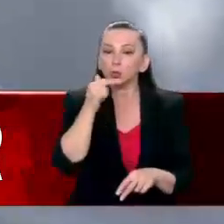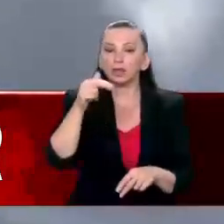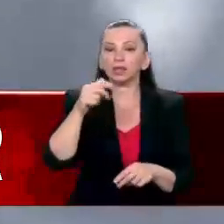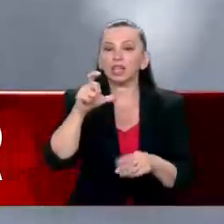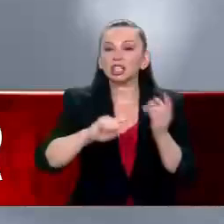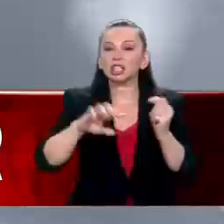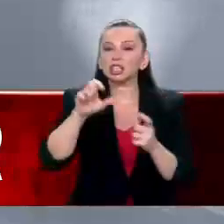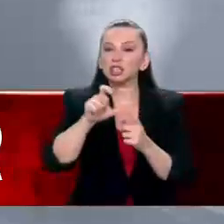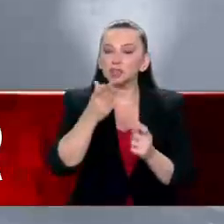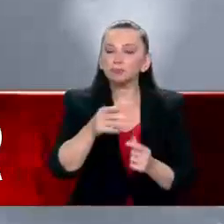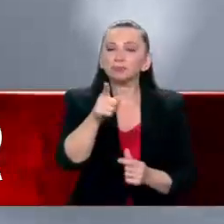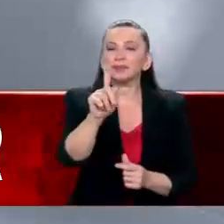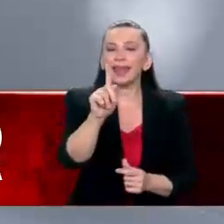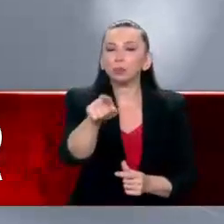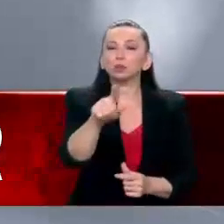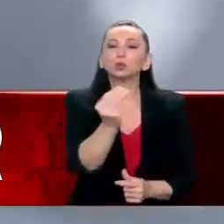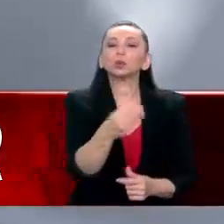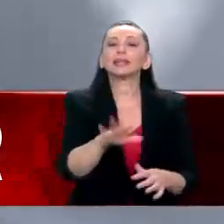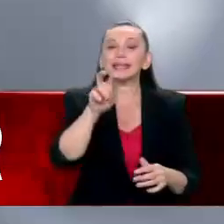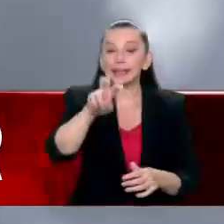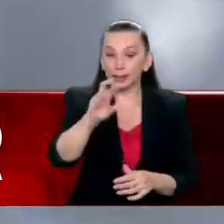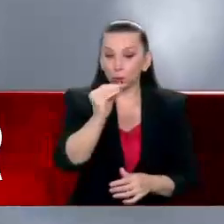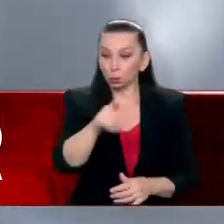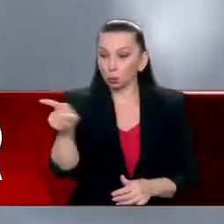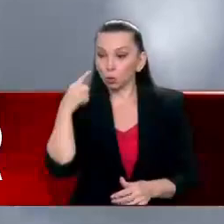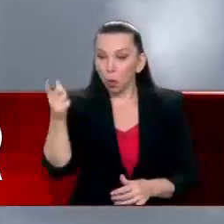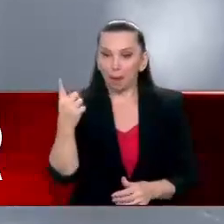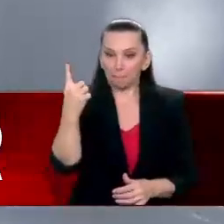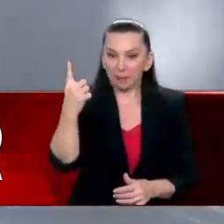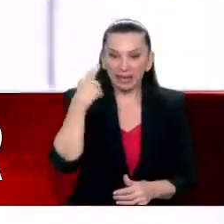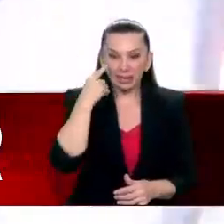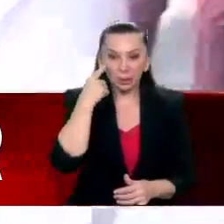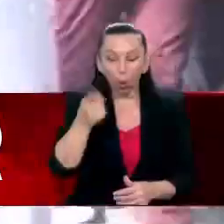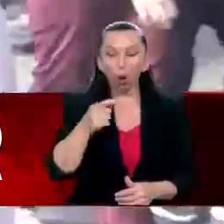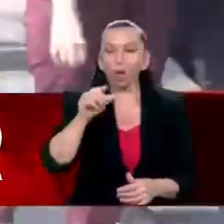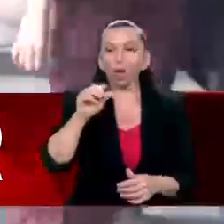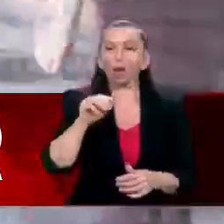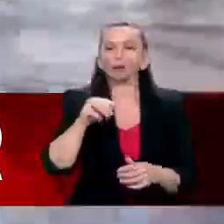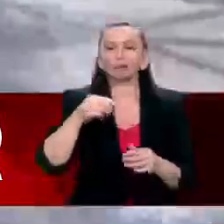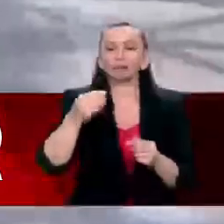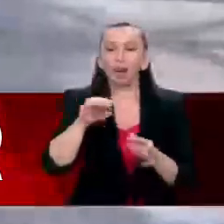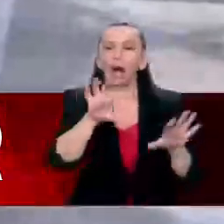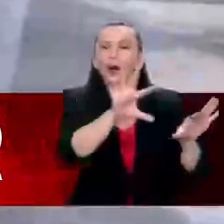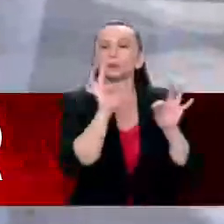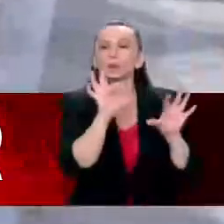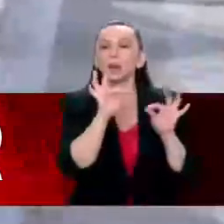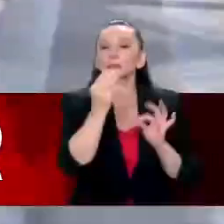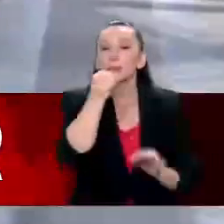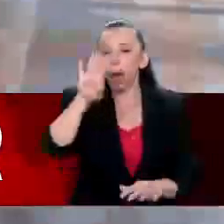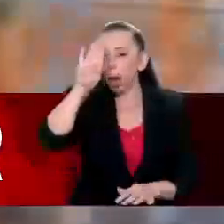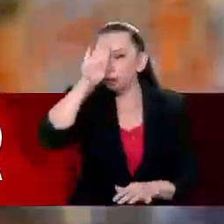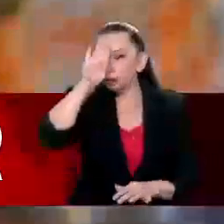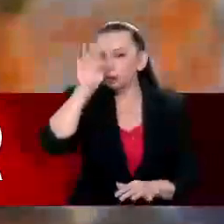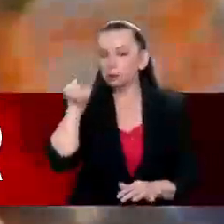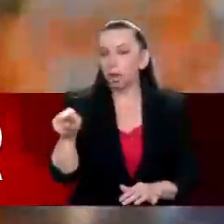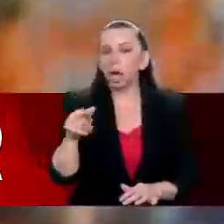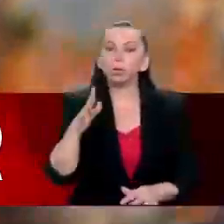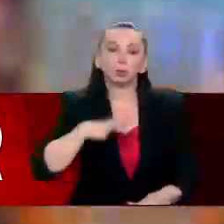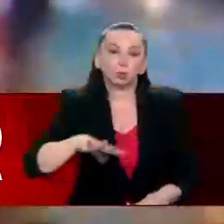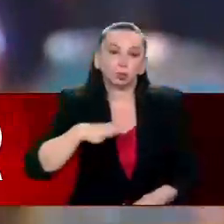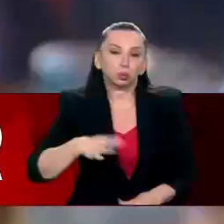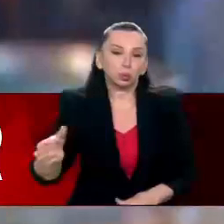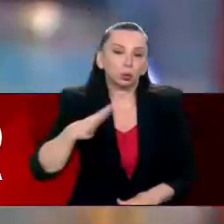Sadece Aslı değil, her 8 çocuktan biri fast food bağımlısı. Yemeseler olmuyor. İstiyorlar. Evet, istiyorlar.